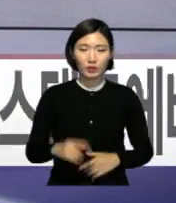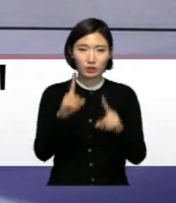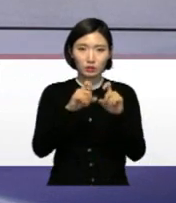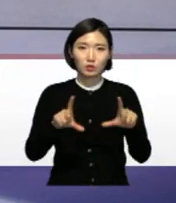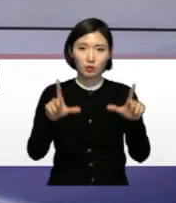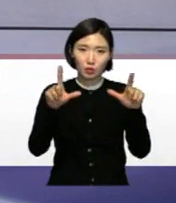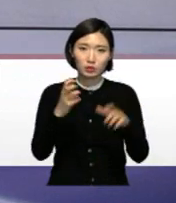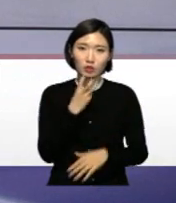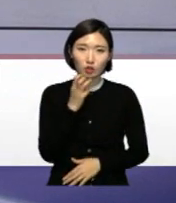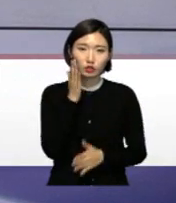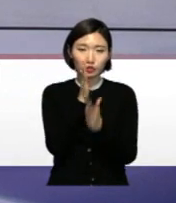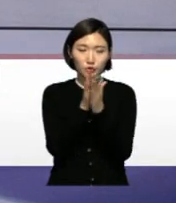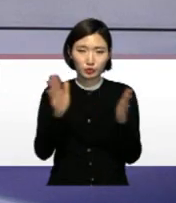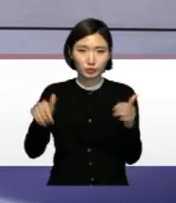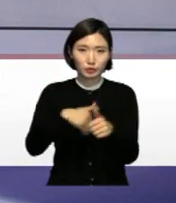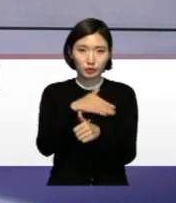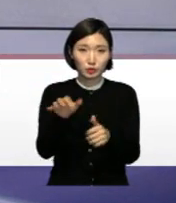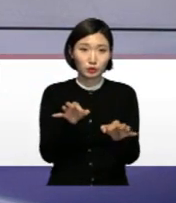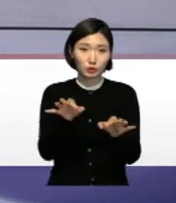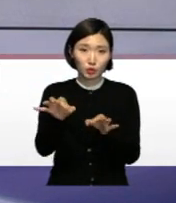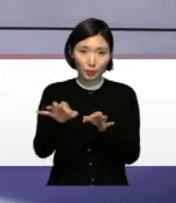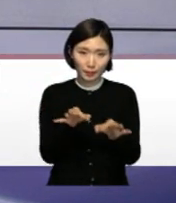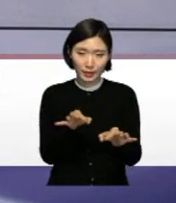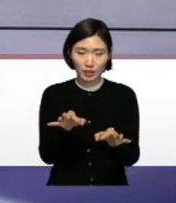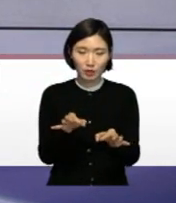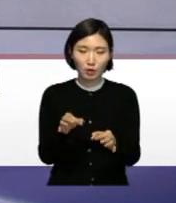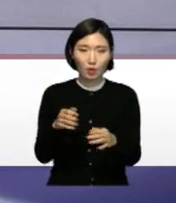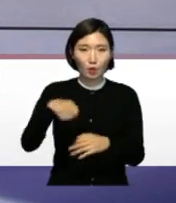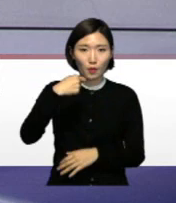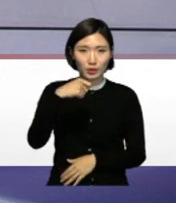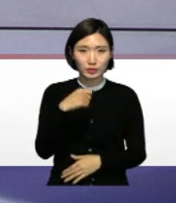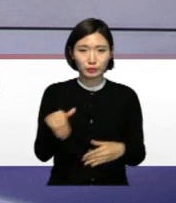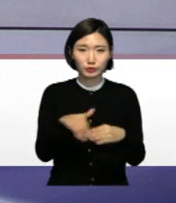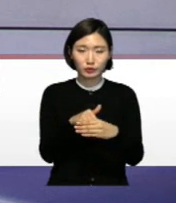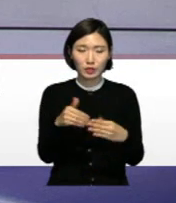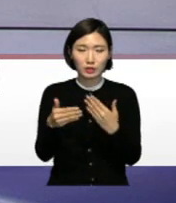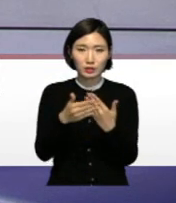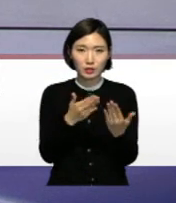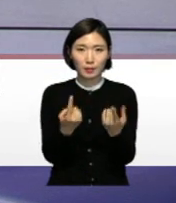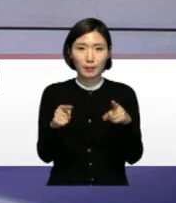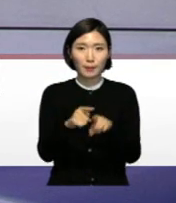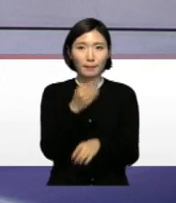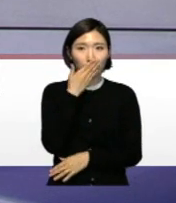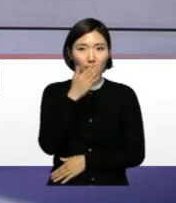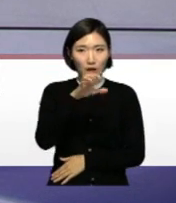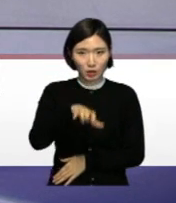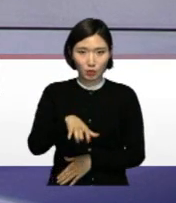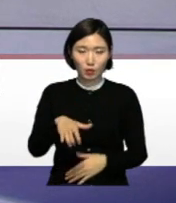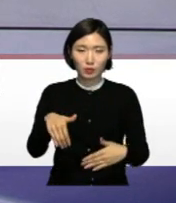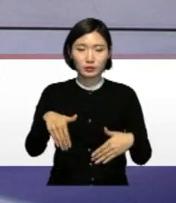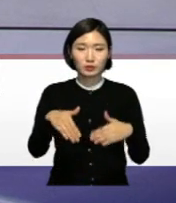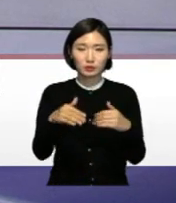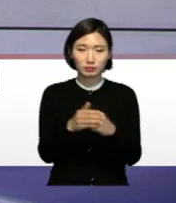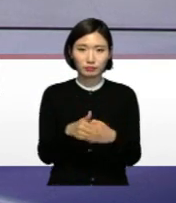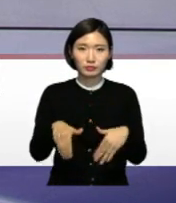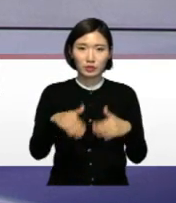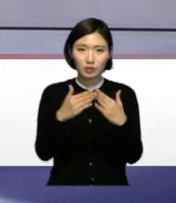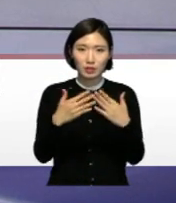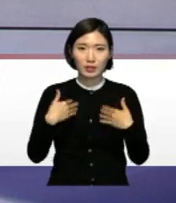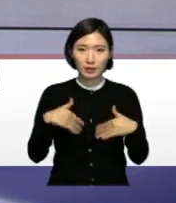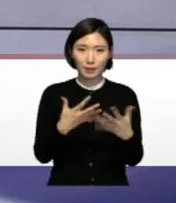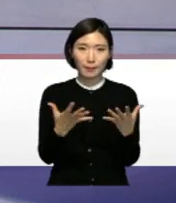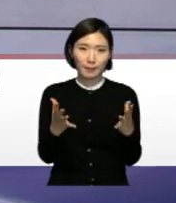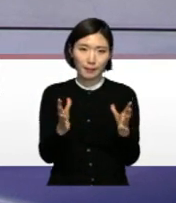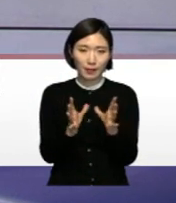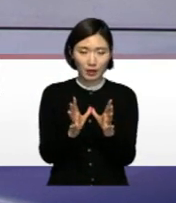성동구 서울숲 인근에 쇼핑과 외식, 문화체험을 함께할 수 있는 공간이 생겼습니다. 이곳은 취약계층의 자립을